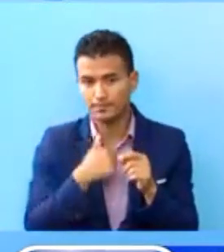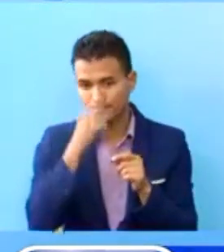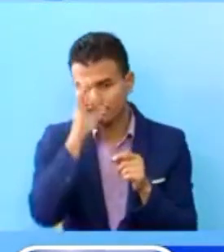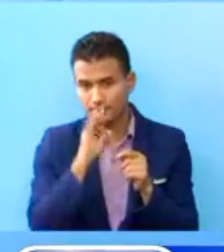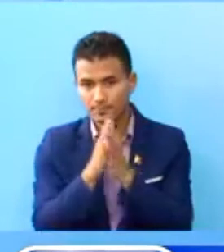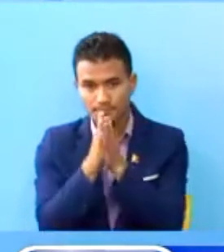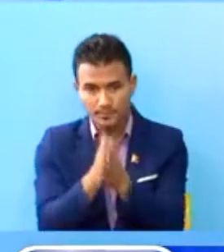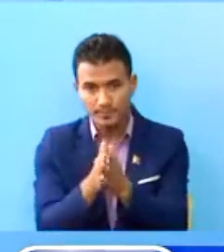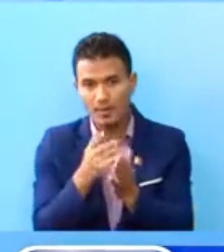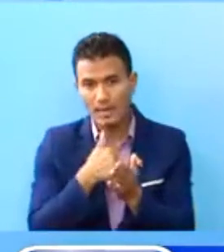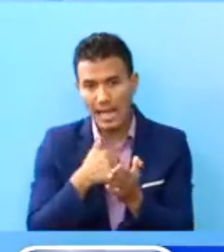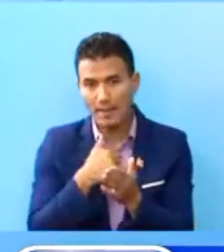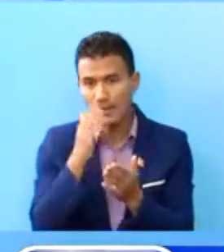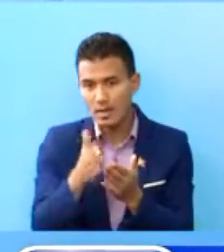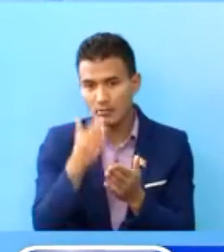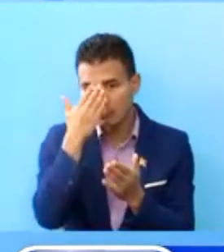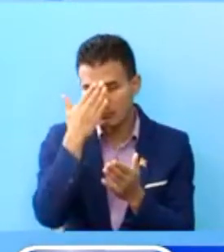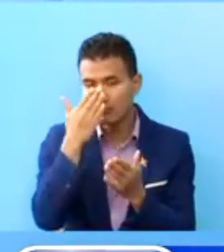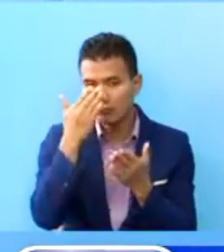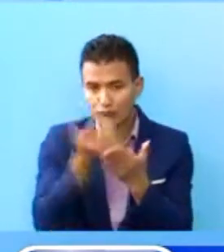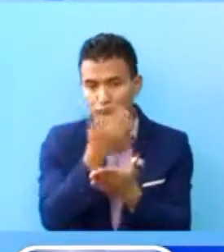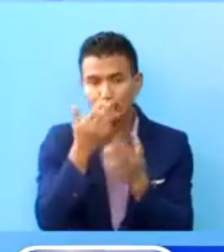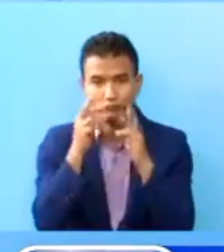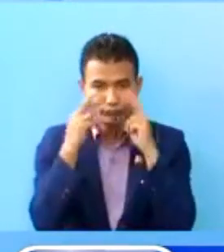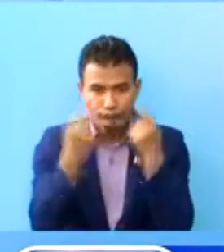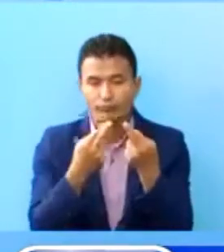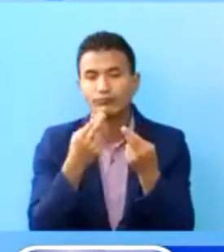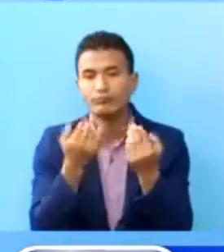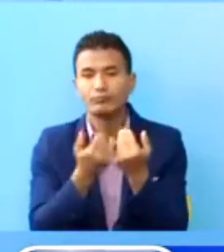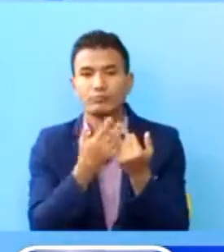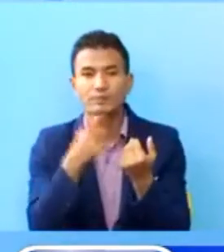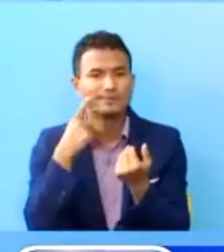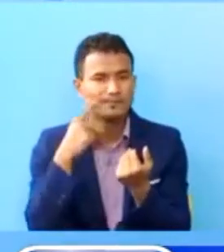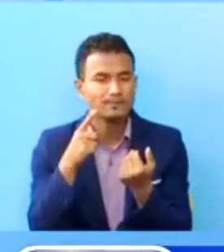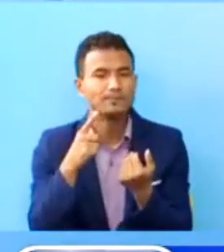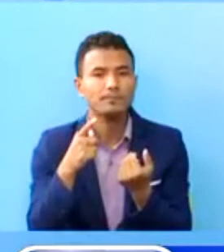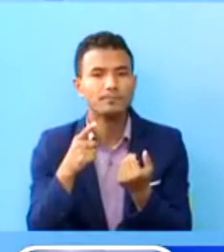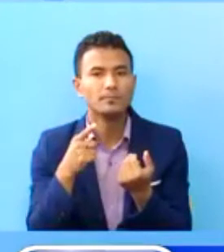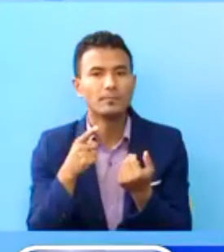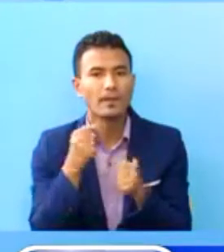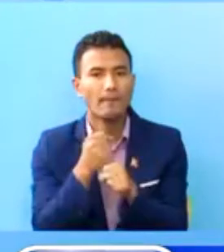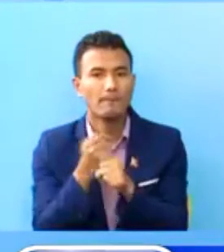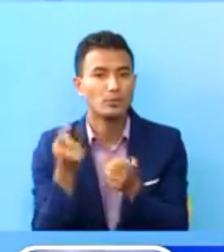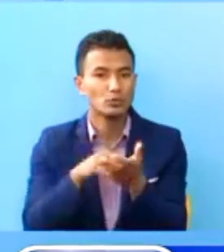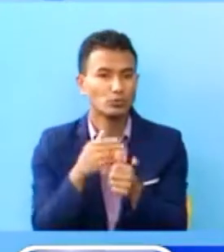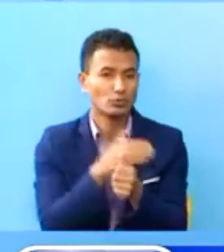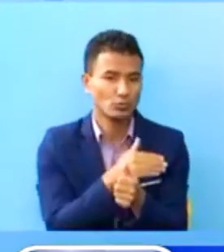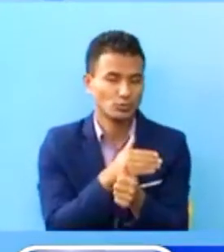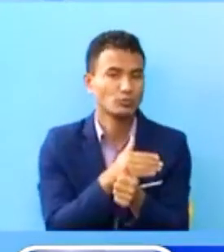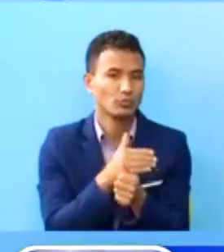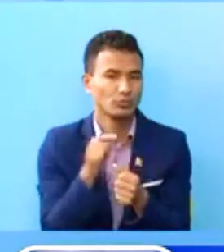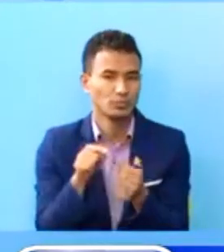के गरेँ भने हामीले इन्फेक्सन प्रिभेन्सनको लागि रोग नसर्नको लागि हरेक दिन चाहिँ एक खालको काम सुरु गर्नुभन्दा